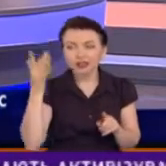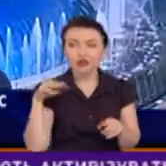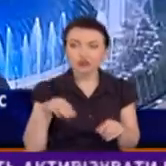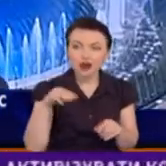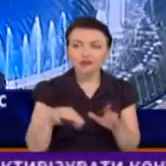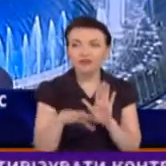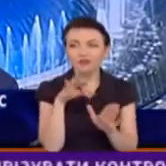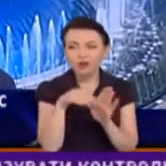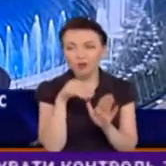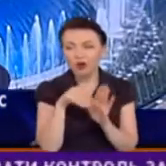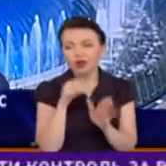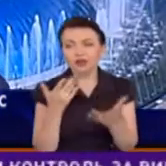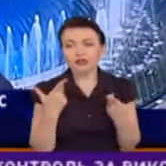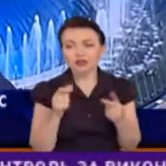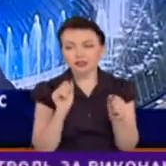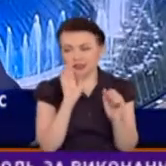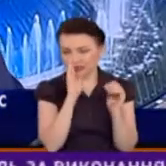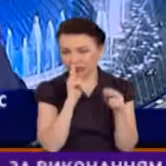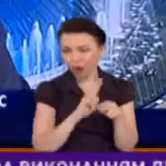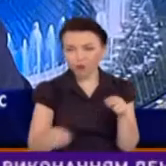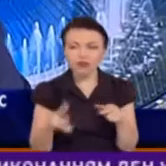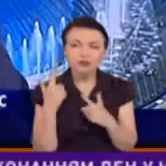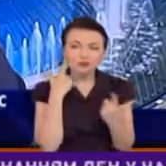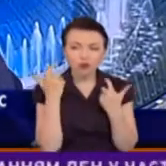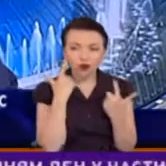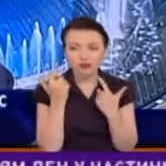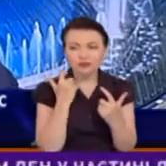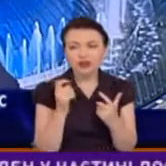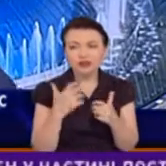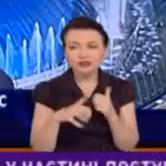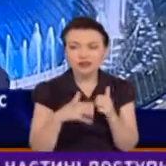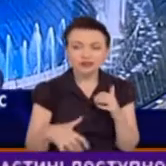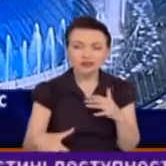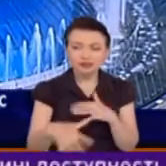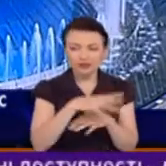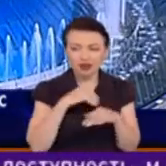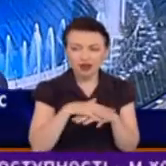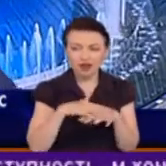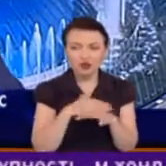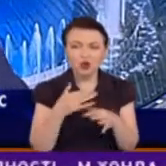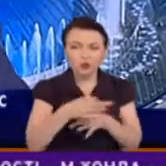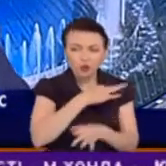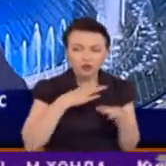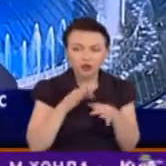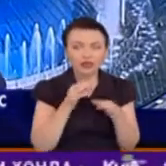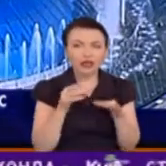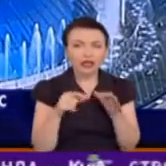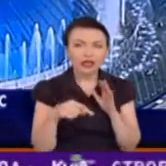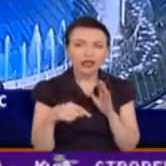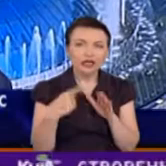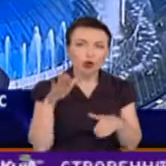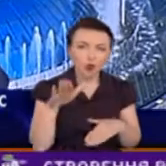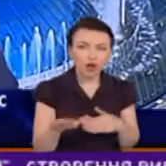вибори, і десь вона загубилася, ця інформація, так серед загалуси обговорюємо, там, що там, інаугурація чи які